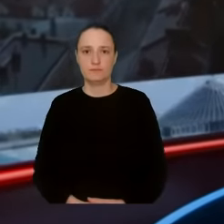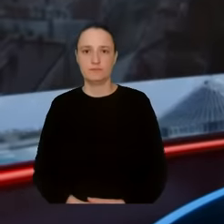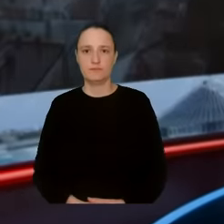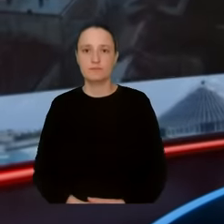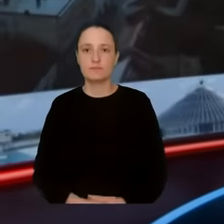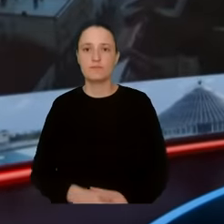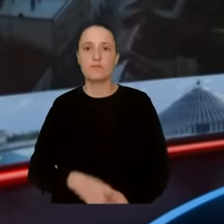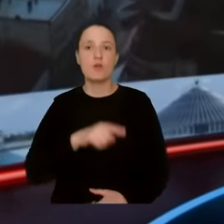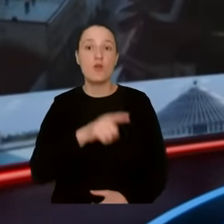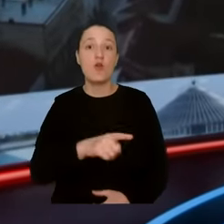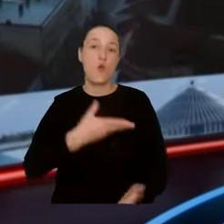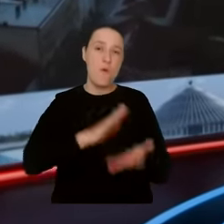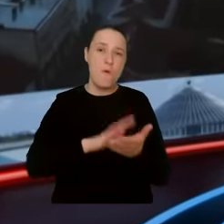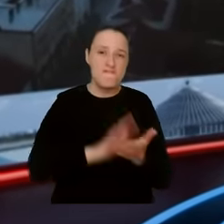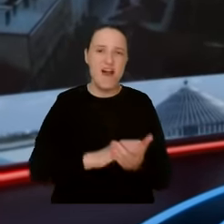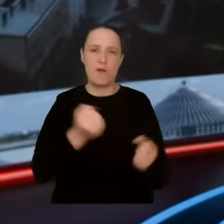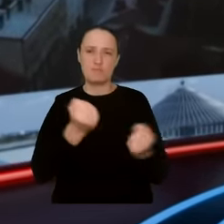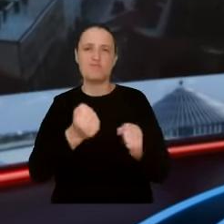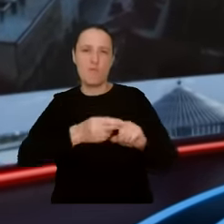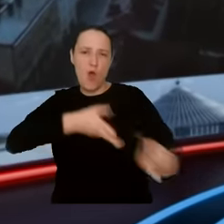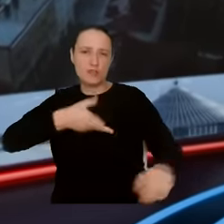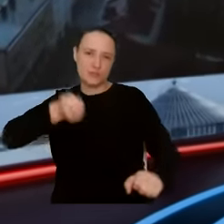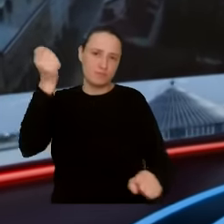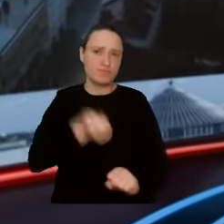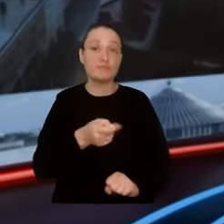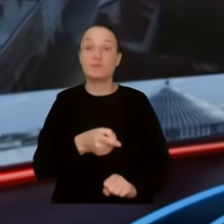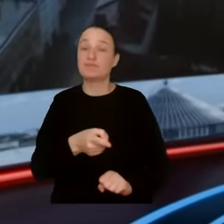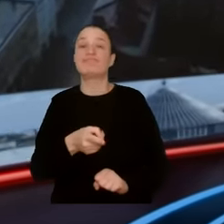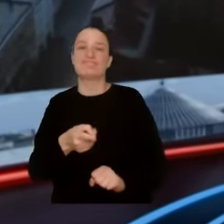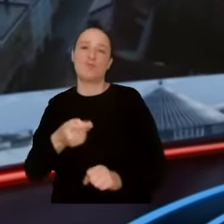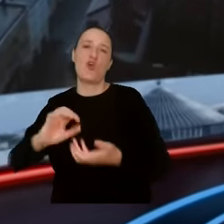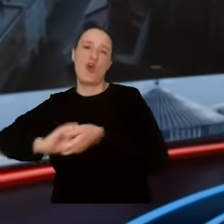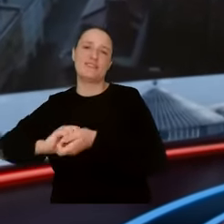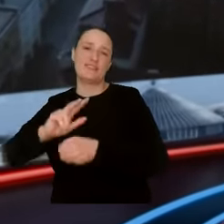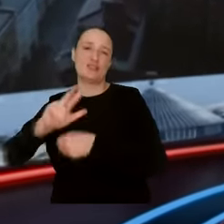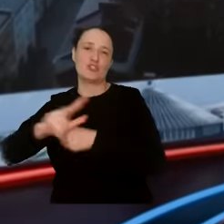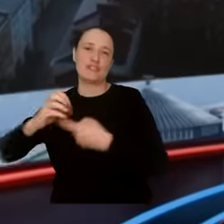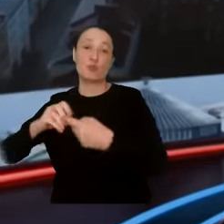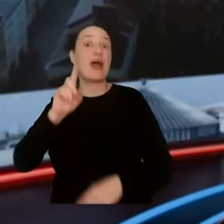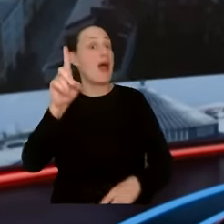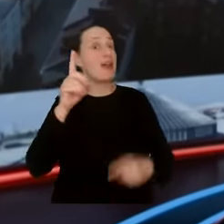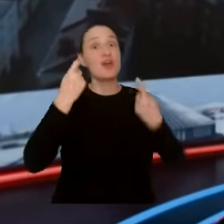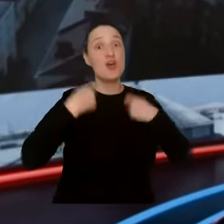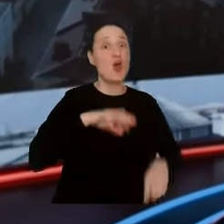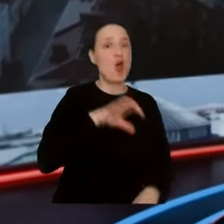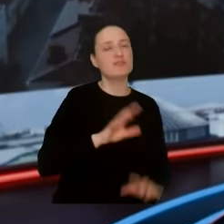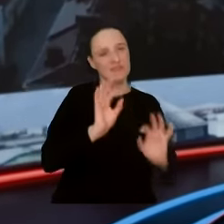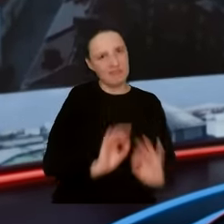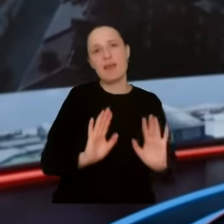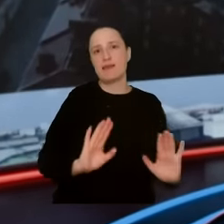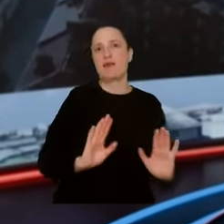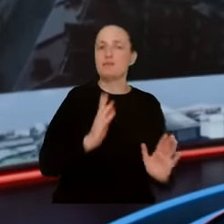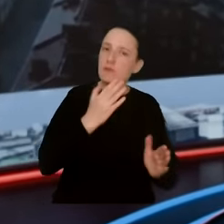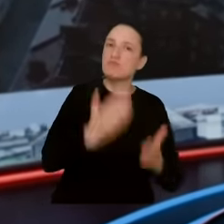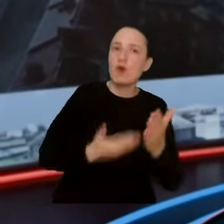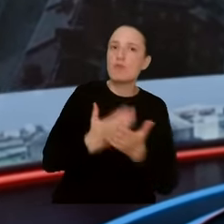Pałą i uchwałą. Tak swoje rządy postanowiła sprawować koalicja 13 grudnia. Rolnicy okazali się bardziej subtelni. Proponują inną retorykę